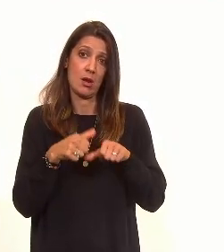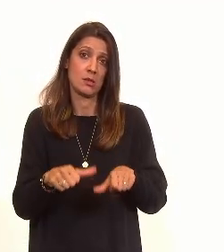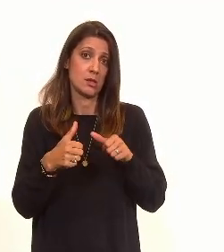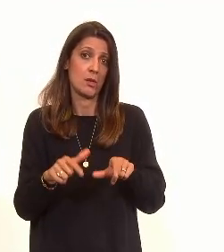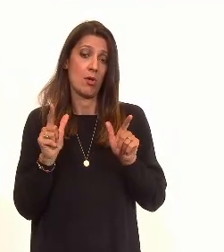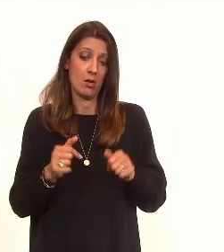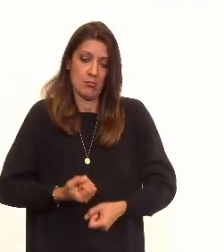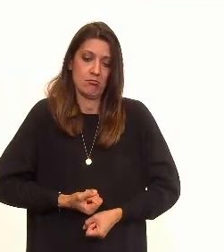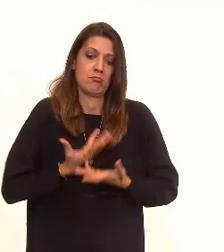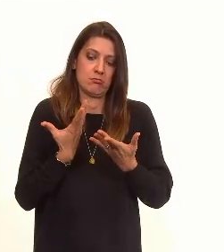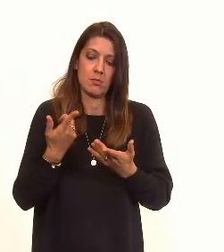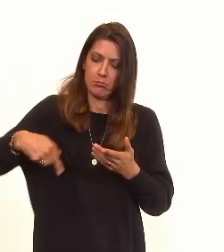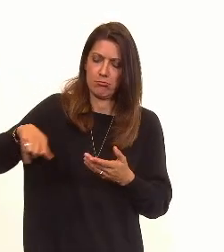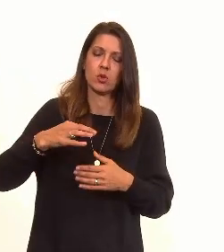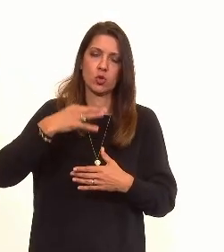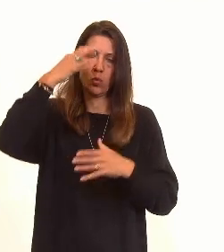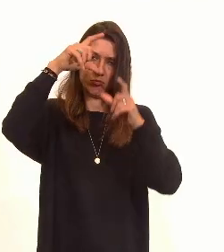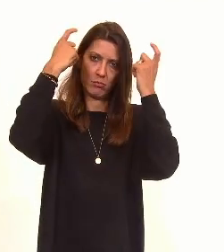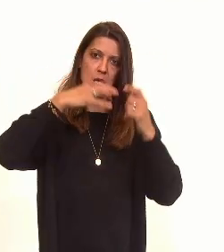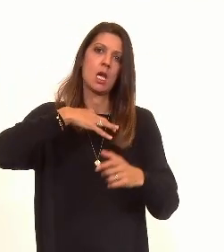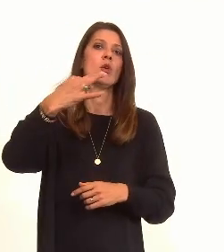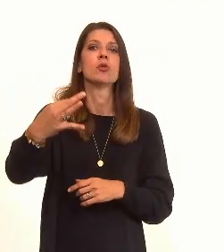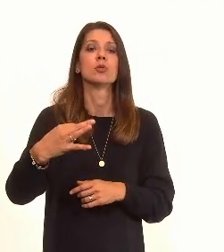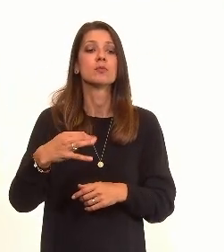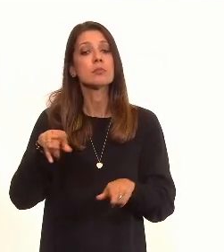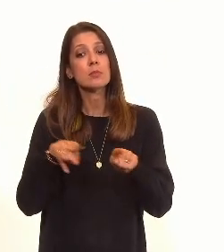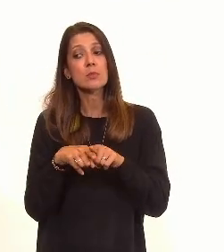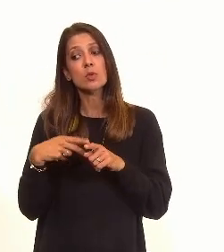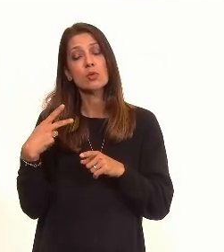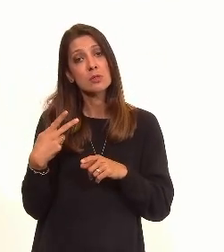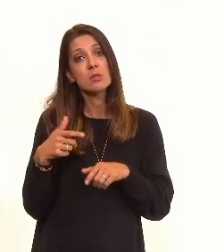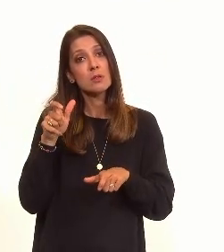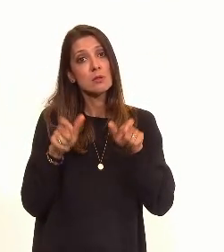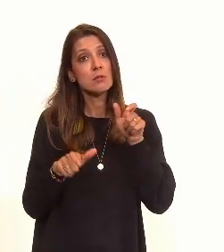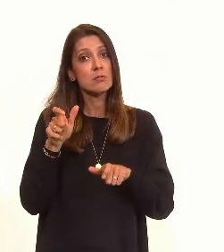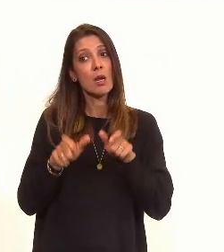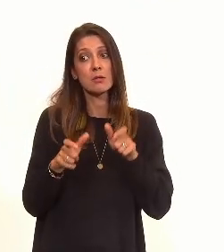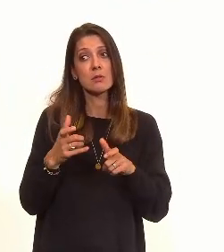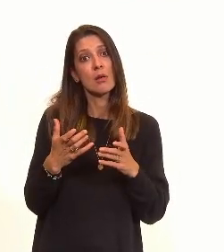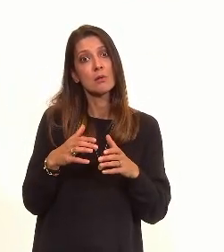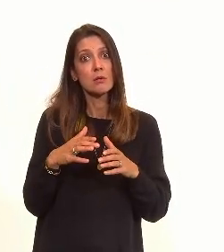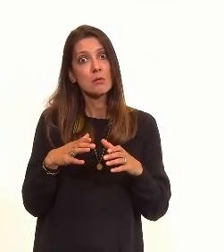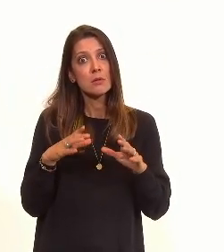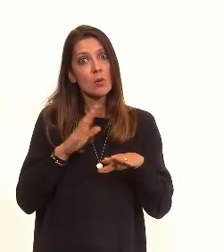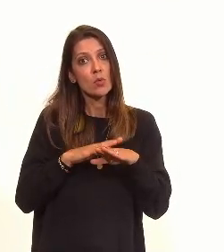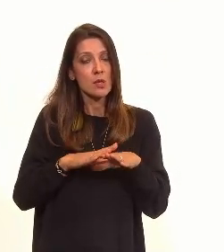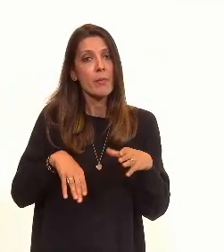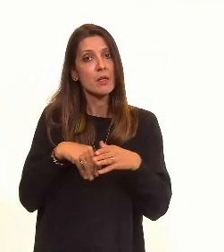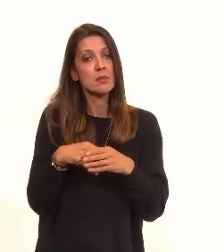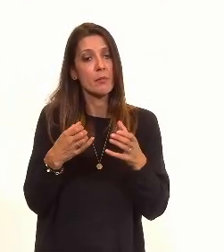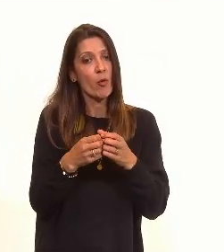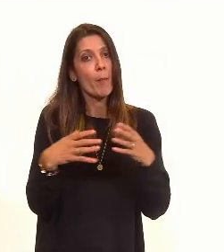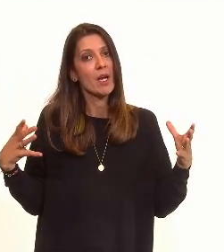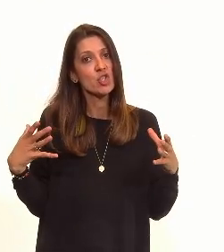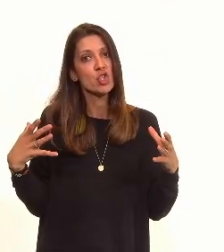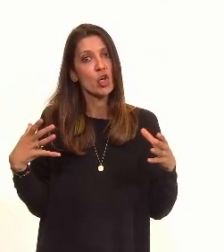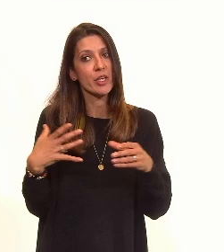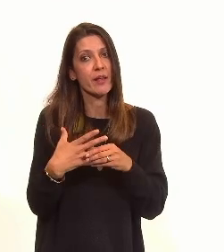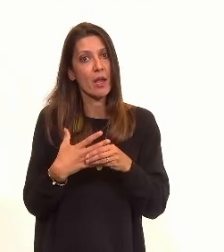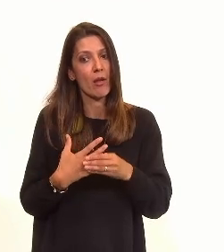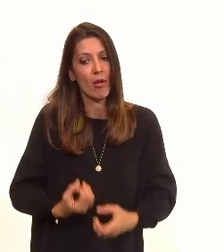que c'est écrit dans les textes et qu'on a une obligation de mise en œuvre de ces outils-là, qu'on n'arrive pas toujours à se les